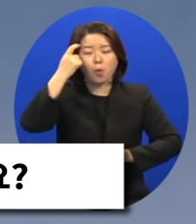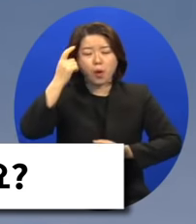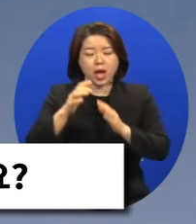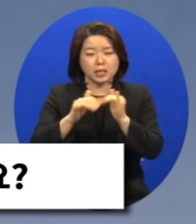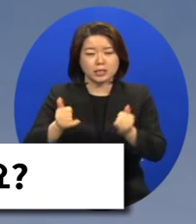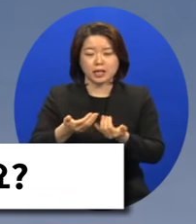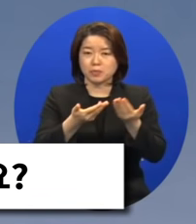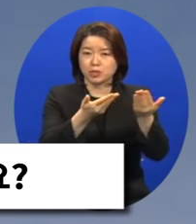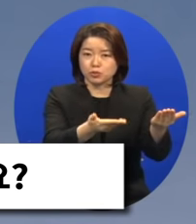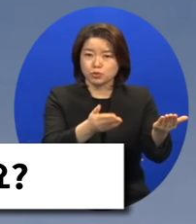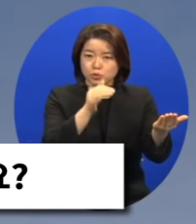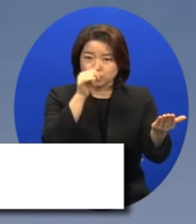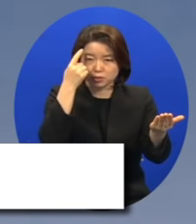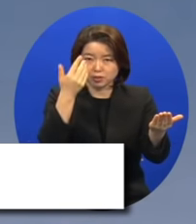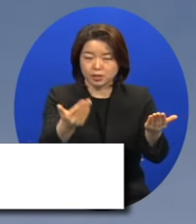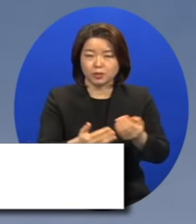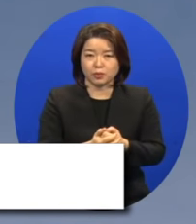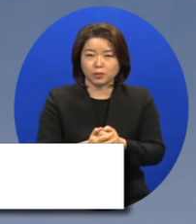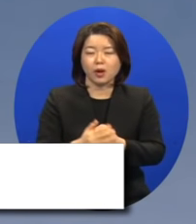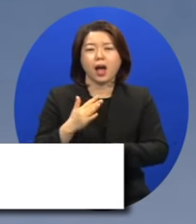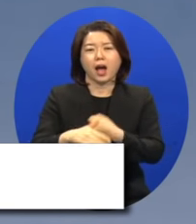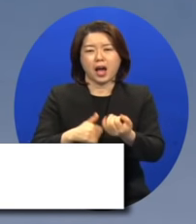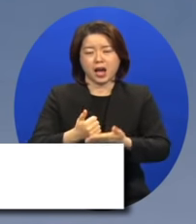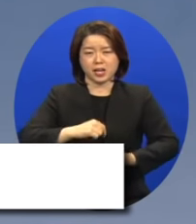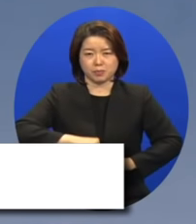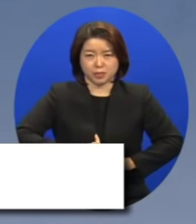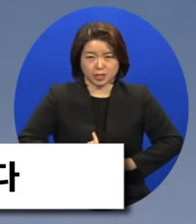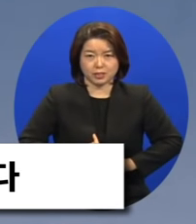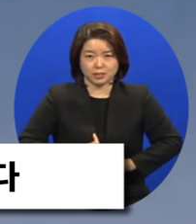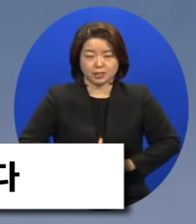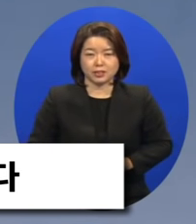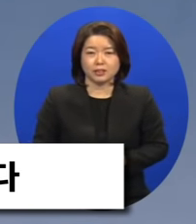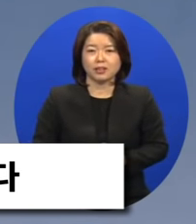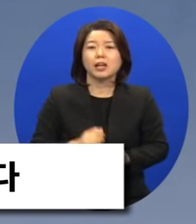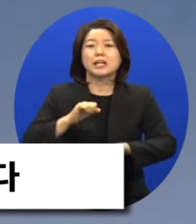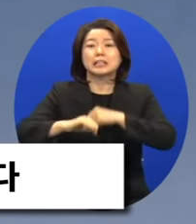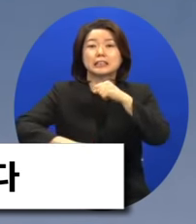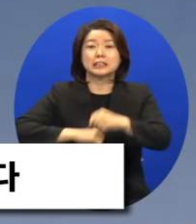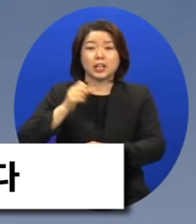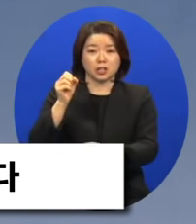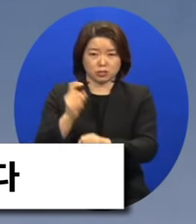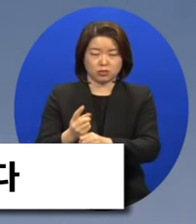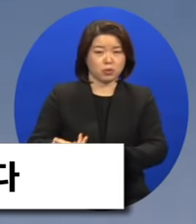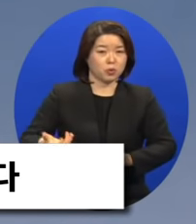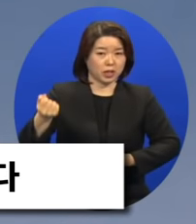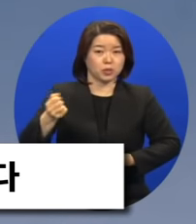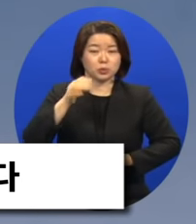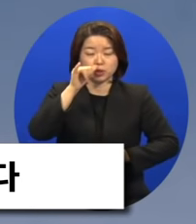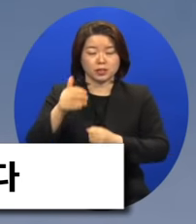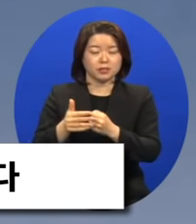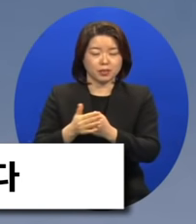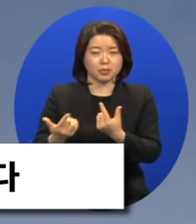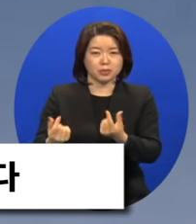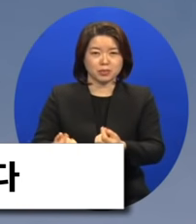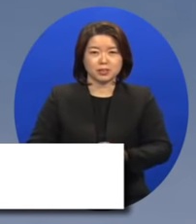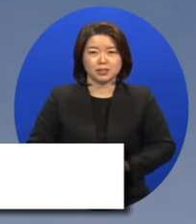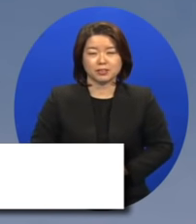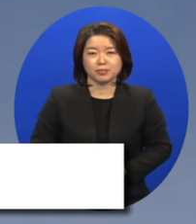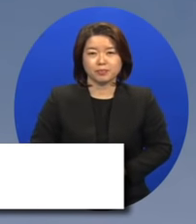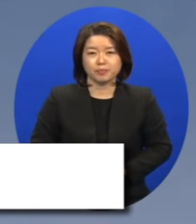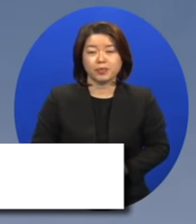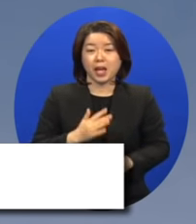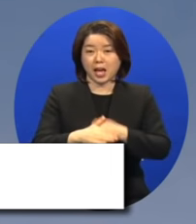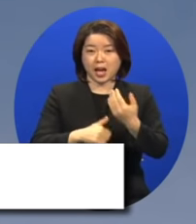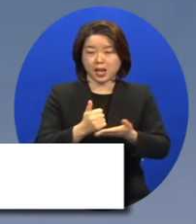를주셨을까요?그이유는 하나님자신이 자유의본성을지니고계시기때문입니다